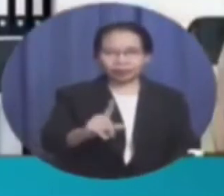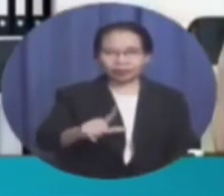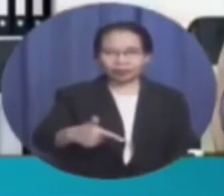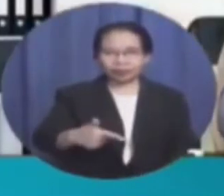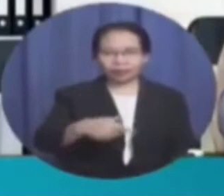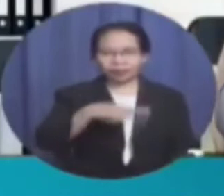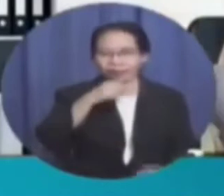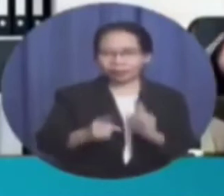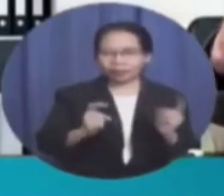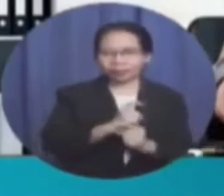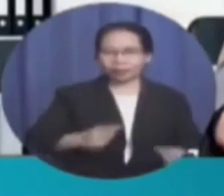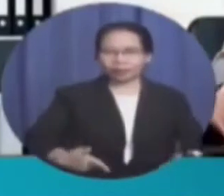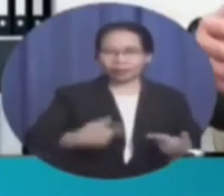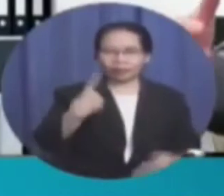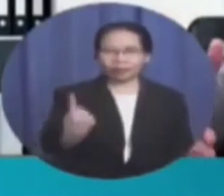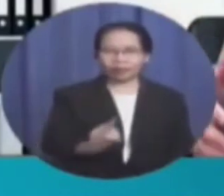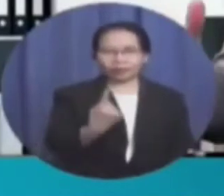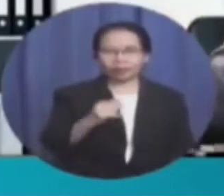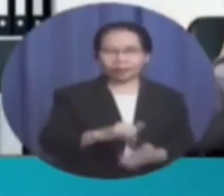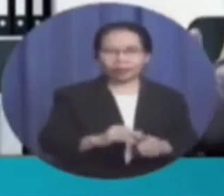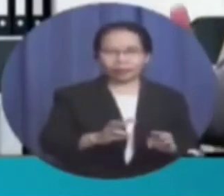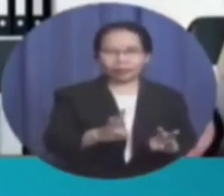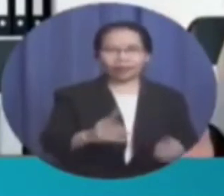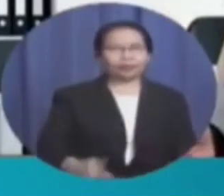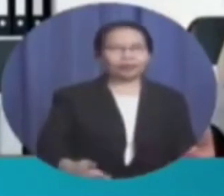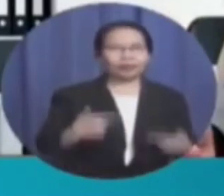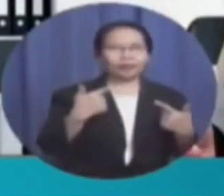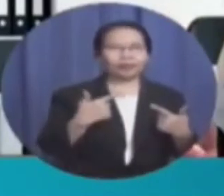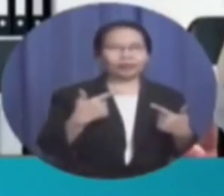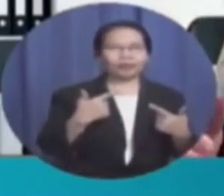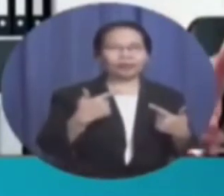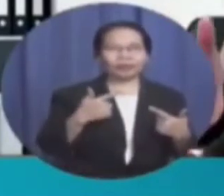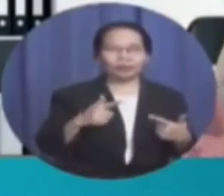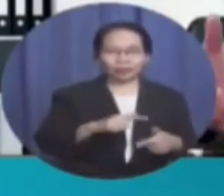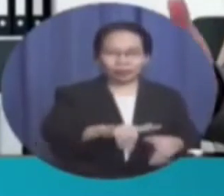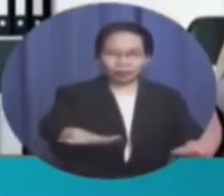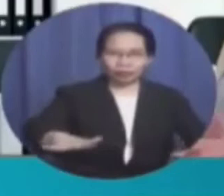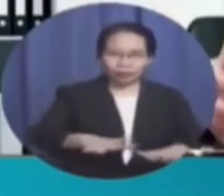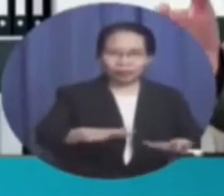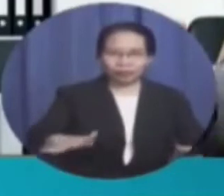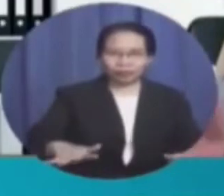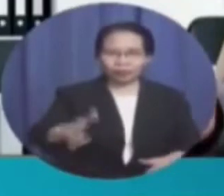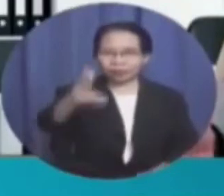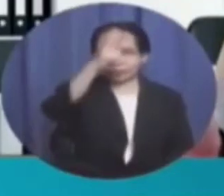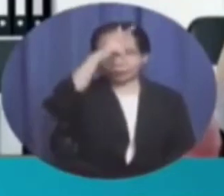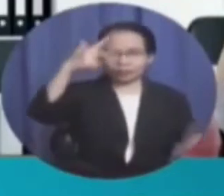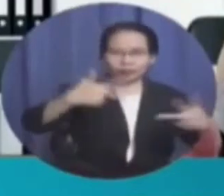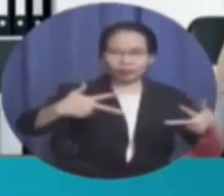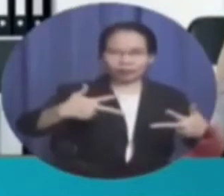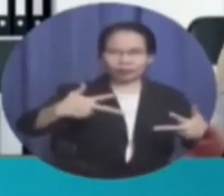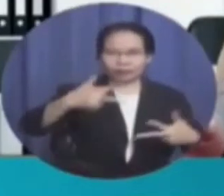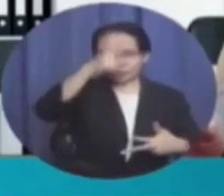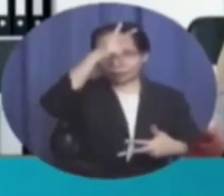ka na nagbabago sa buhay mo, lagi na lang yun ang way of life mo. Sugarol ka ng sugarol, sabungero ka ng